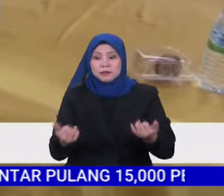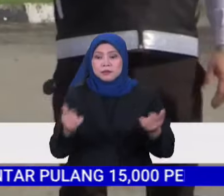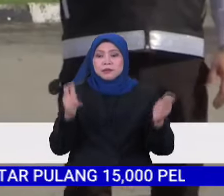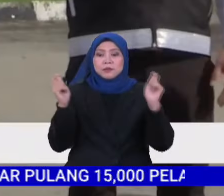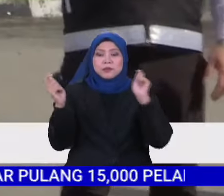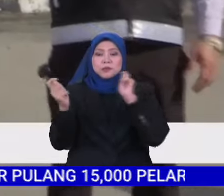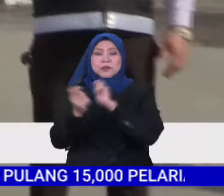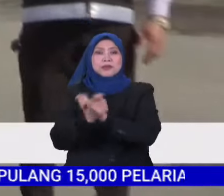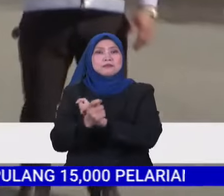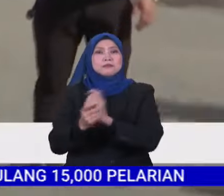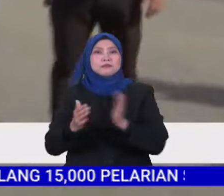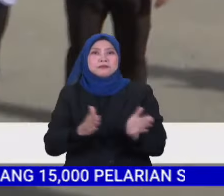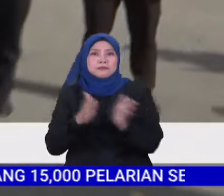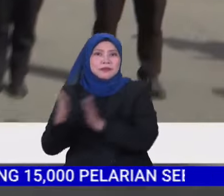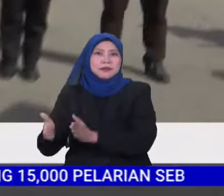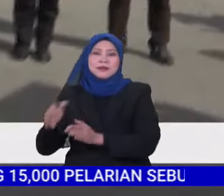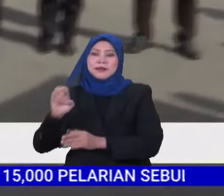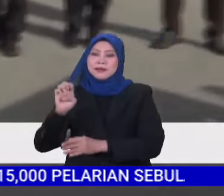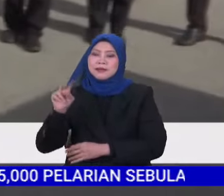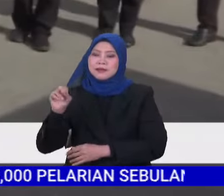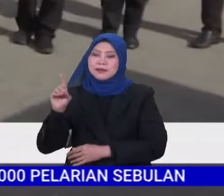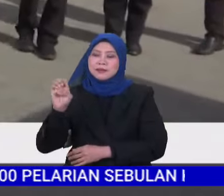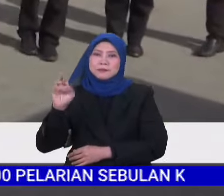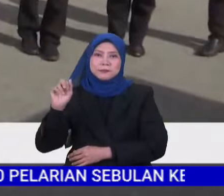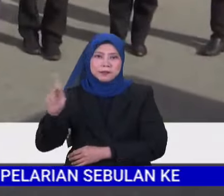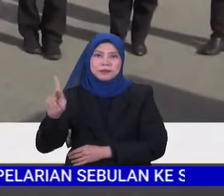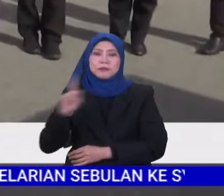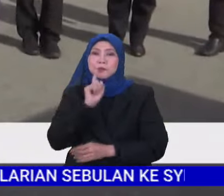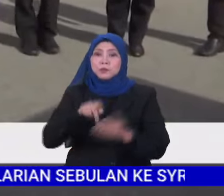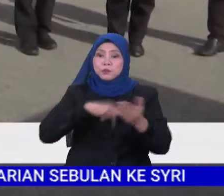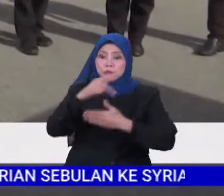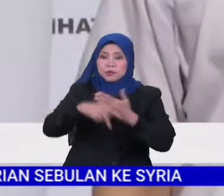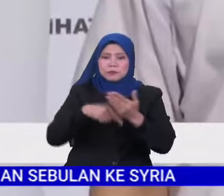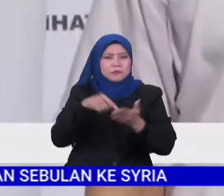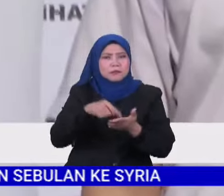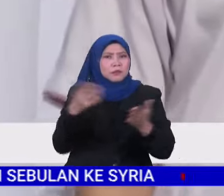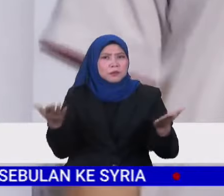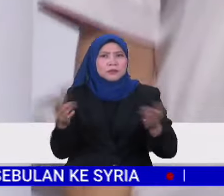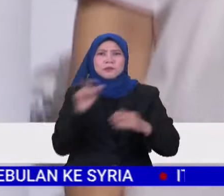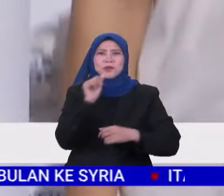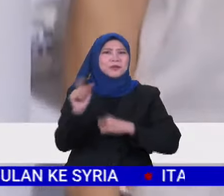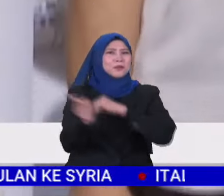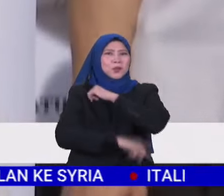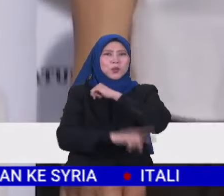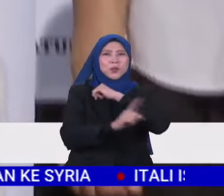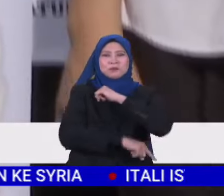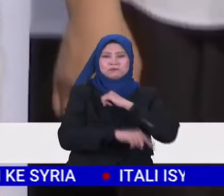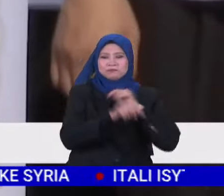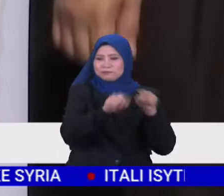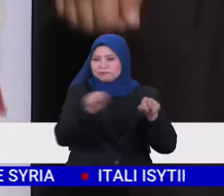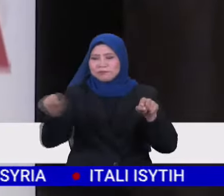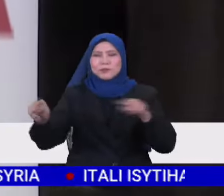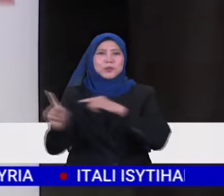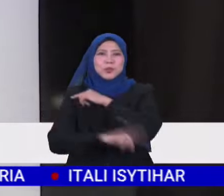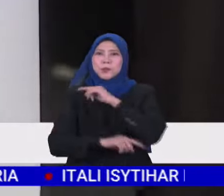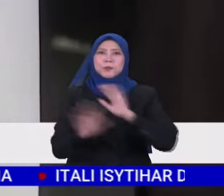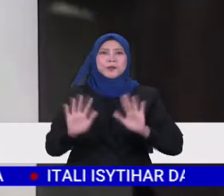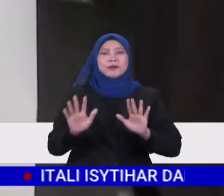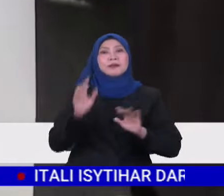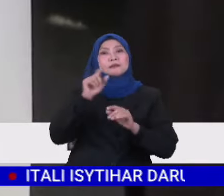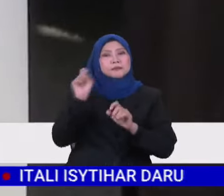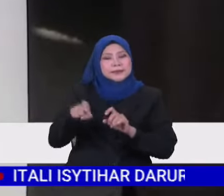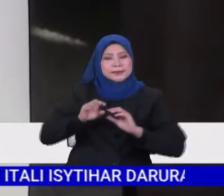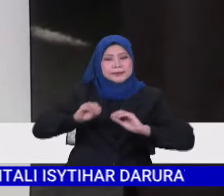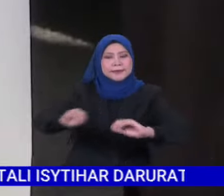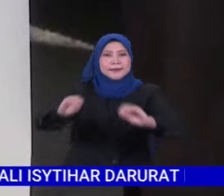ke endemik justru beliau melihat kelancaran program seumpama bukan saja bertujuan menghukum malah mendidik masyarakat